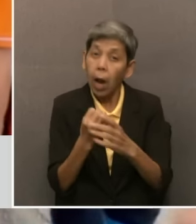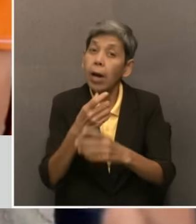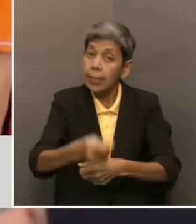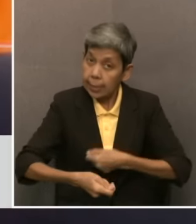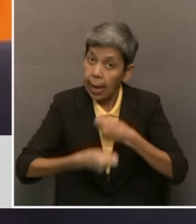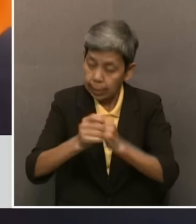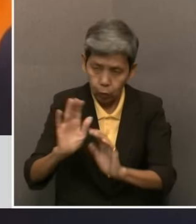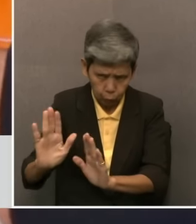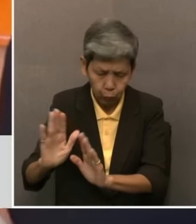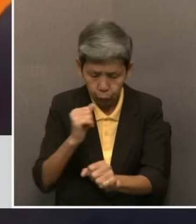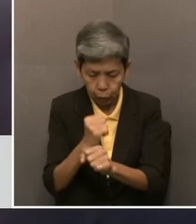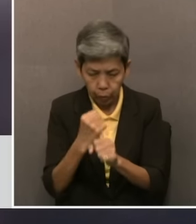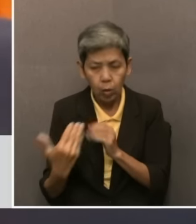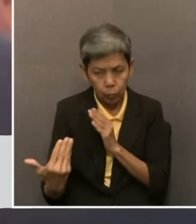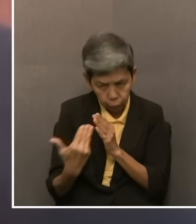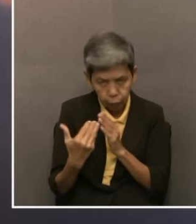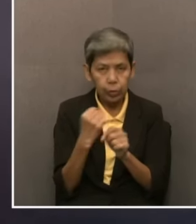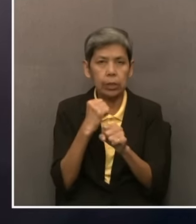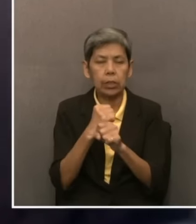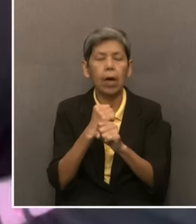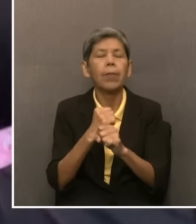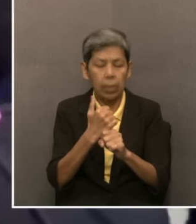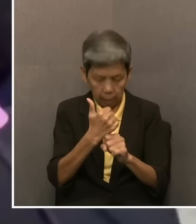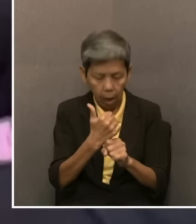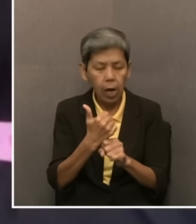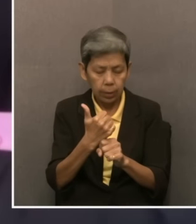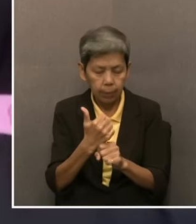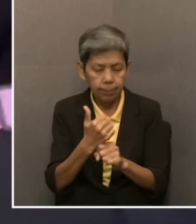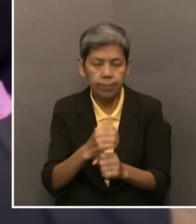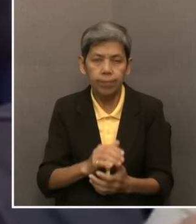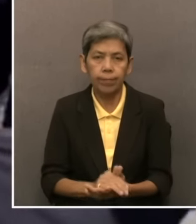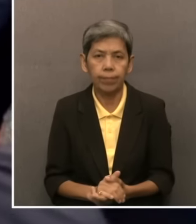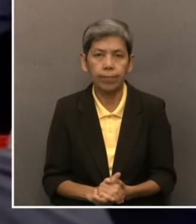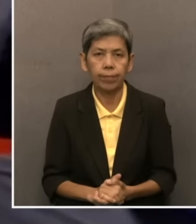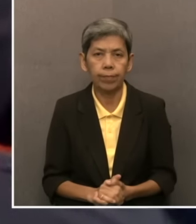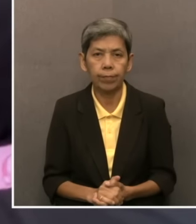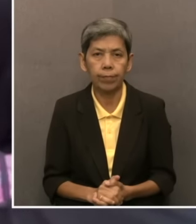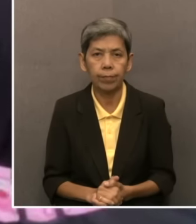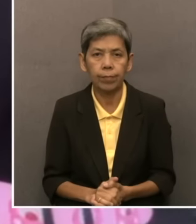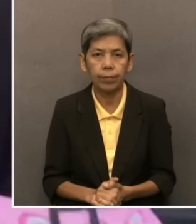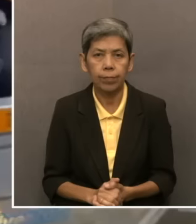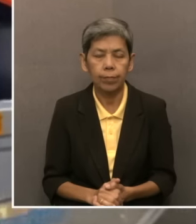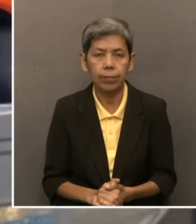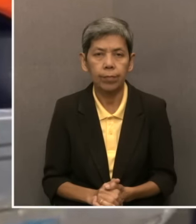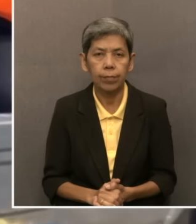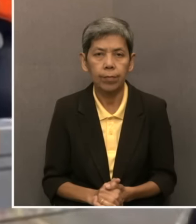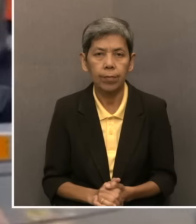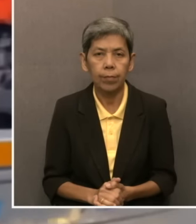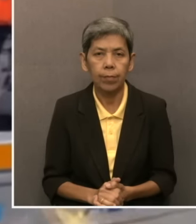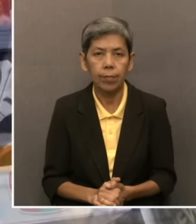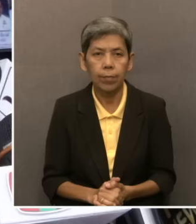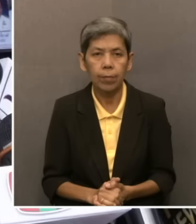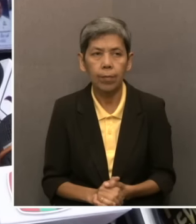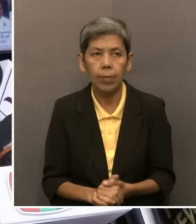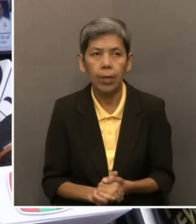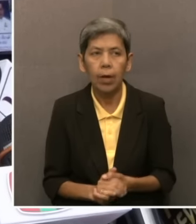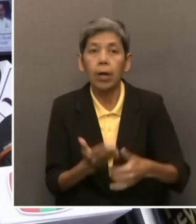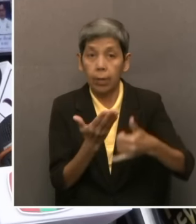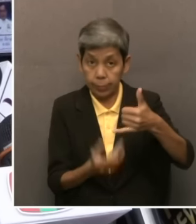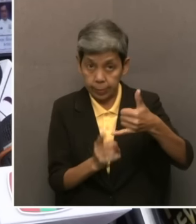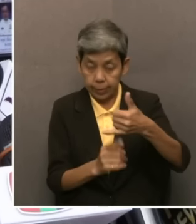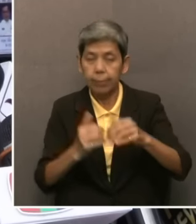ก็สามารถติดต่อขอหน่วยงานในสังกัดได้ทันทีครับขณะที่นางสาวจิราพรสินธุไ